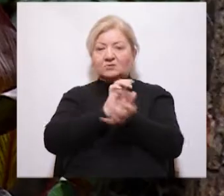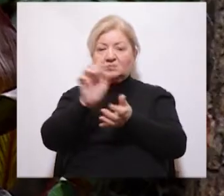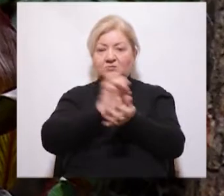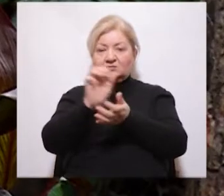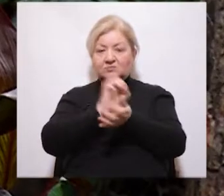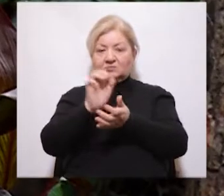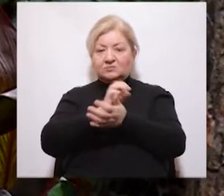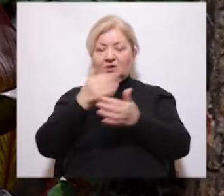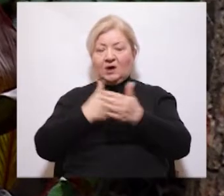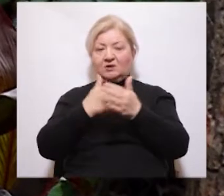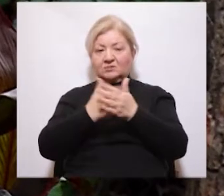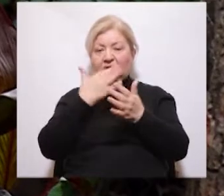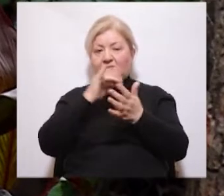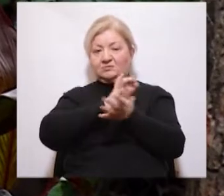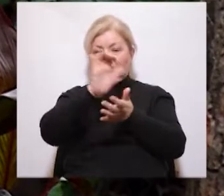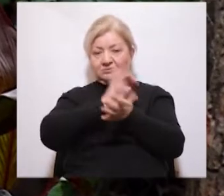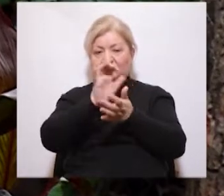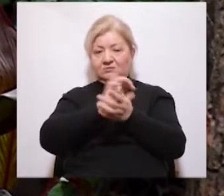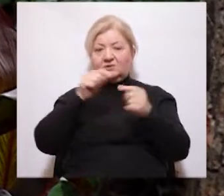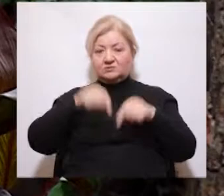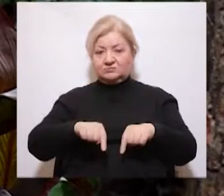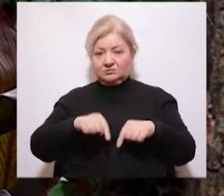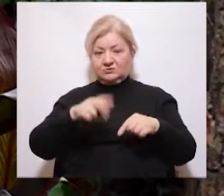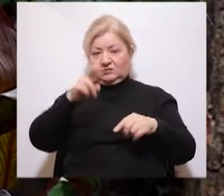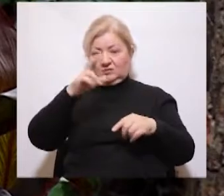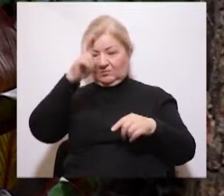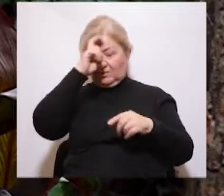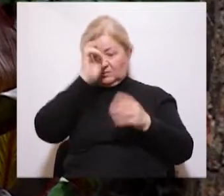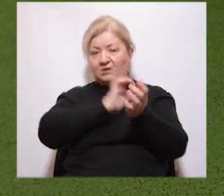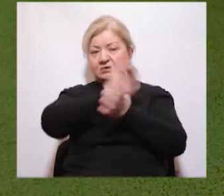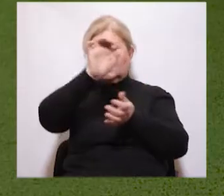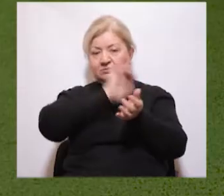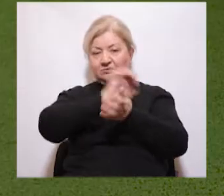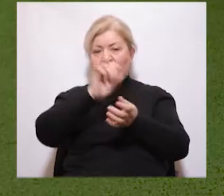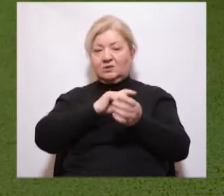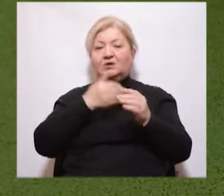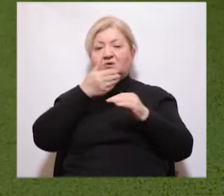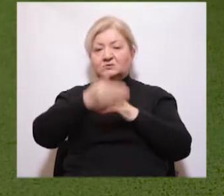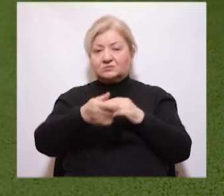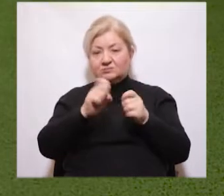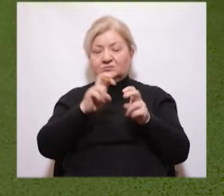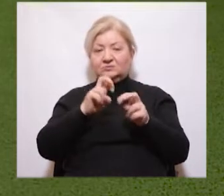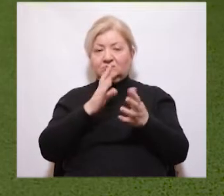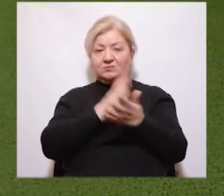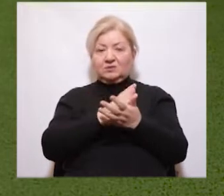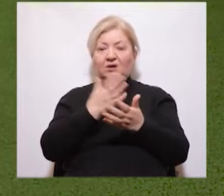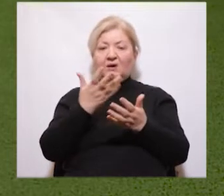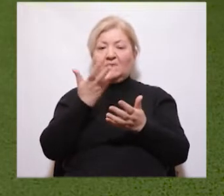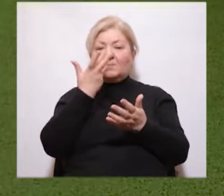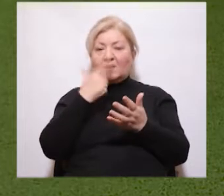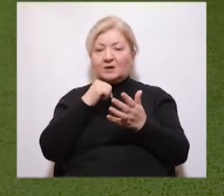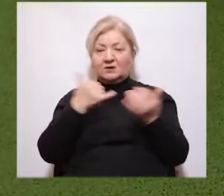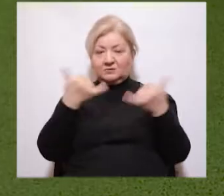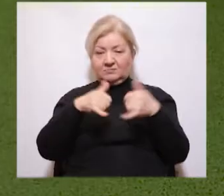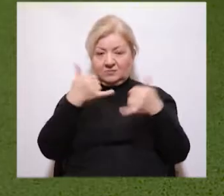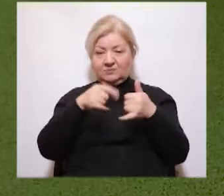რომლის პროდუქციაც აქტიურად გადის ექსპორტოზე, ანუ ჩვენი ქვეყნიდან გადის. შემდეგი დარგი გახლავთ